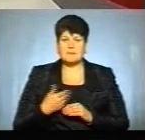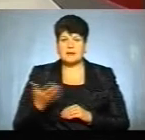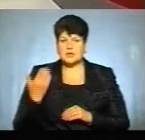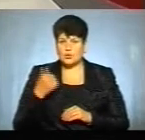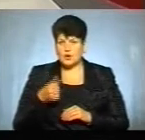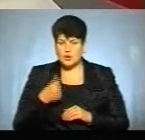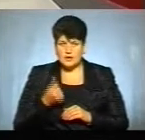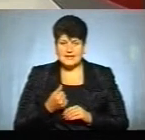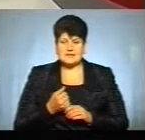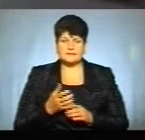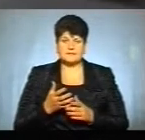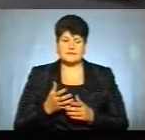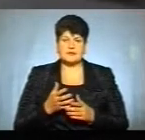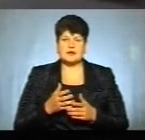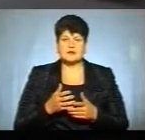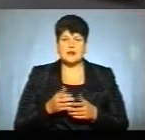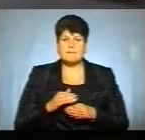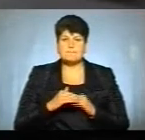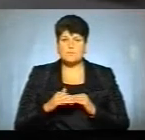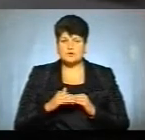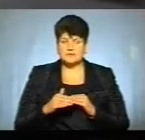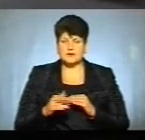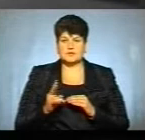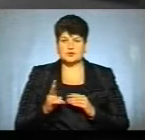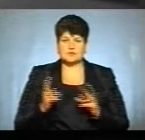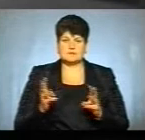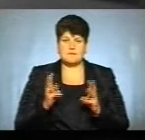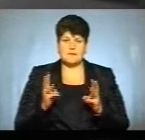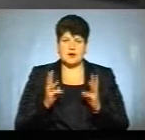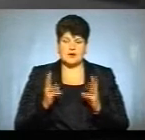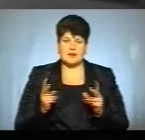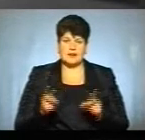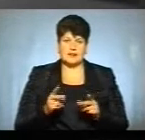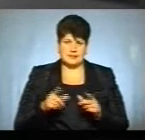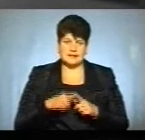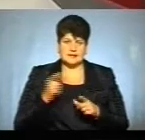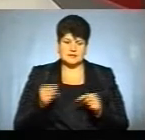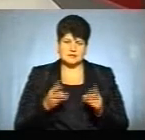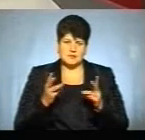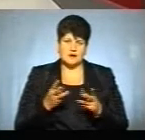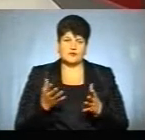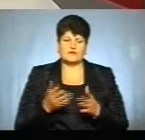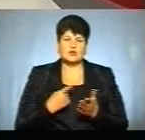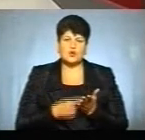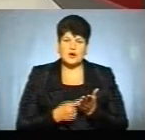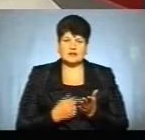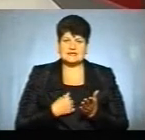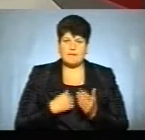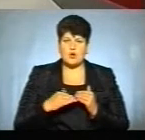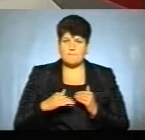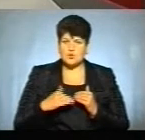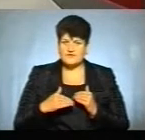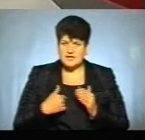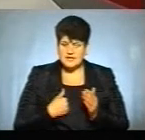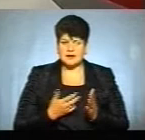роки заставали десь когось на подвір'ї, хто спалює листя або якісь відходи, і вони доказували, що це моє подвір'я, що